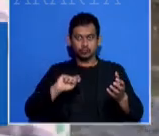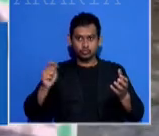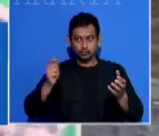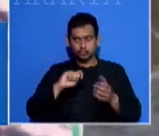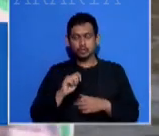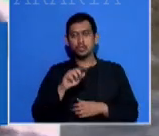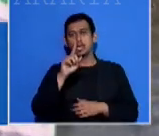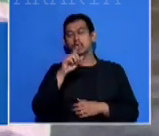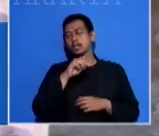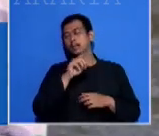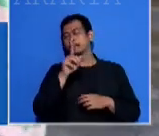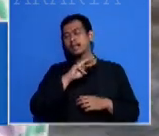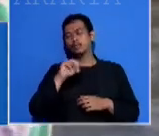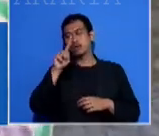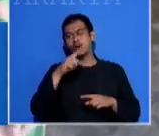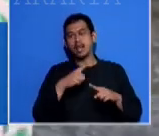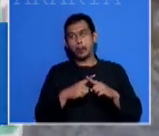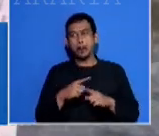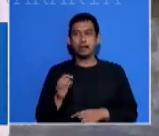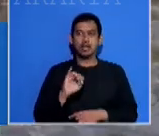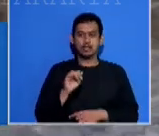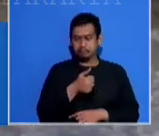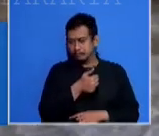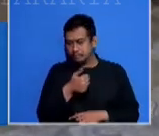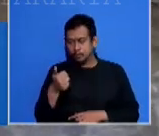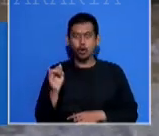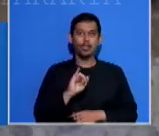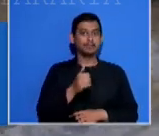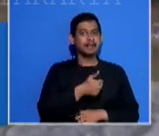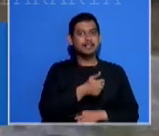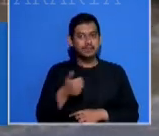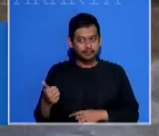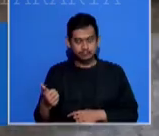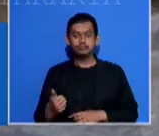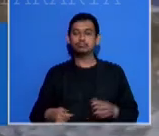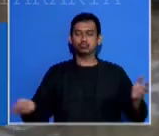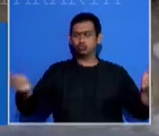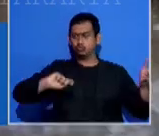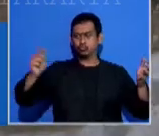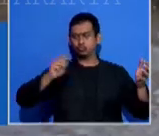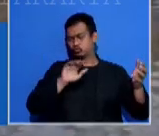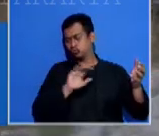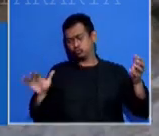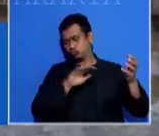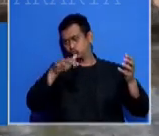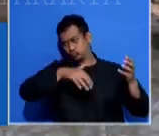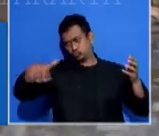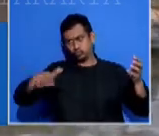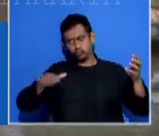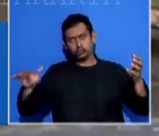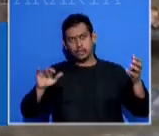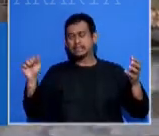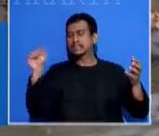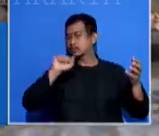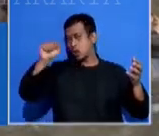kalih utawi gumantung kalian regetipun ulu mendo. Ing salebeting guyang mendo gembel menika ugi dipun sabuni mawi sabun